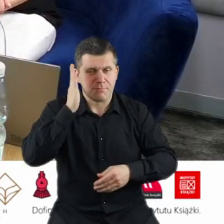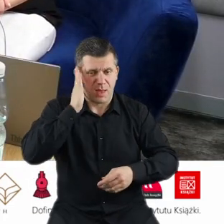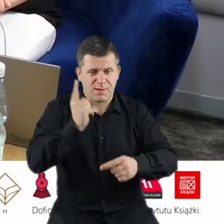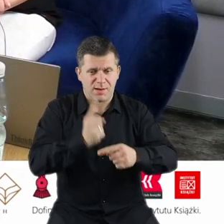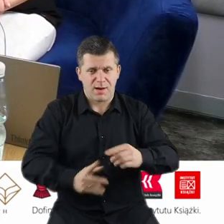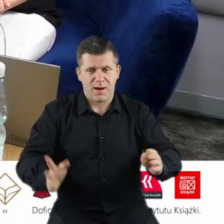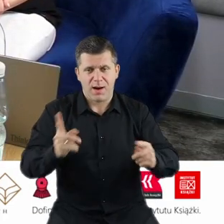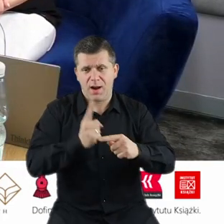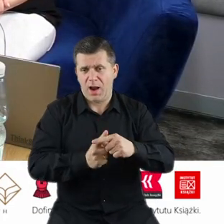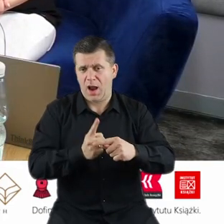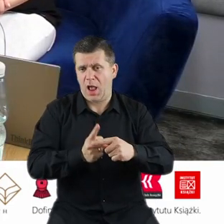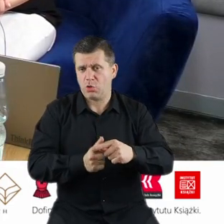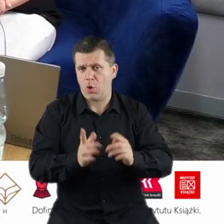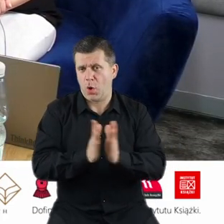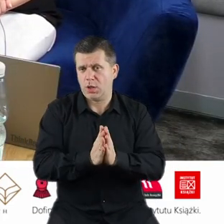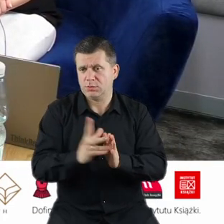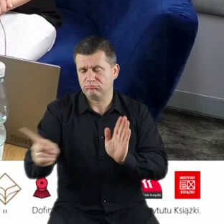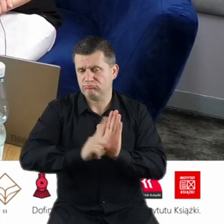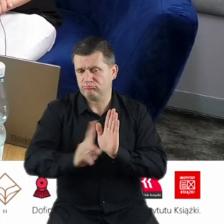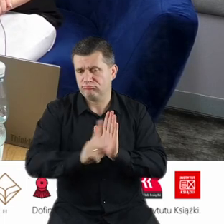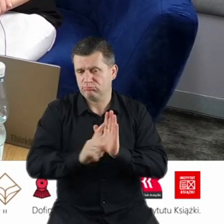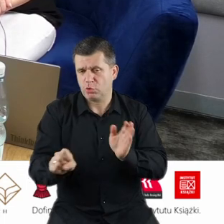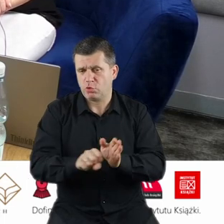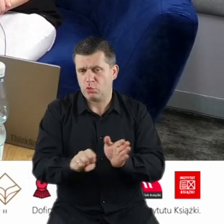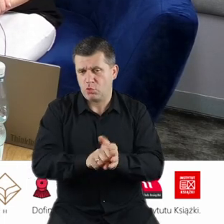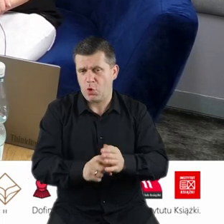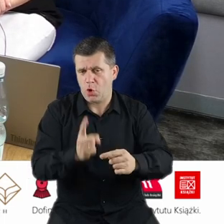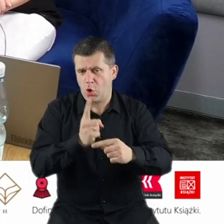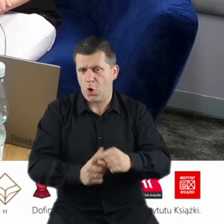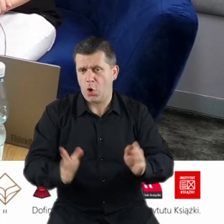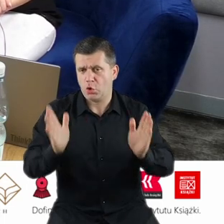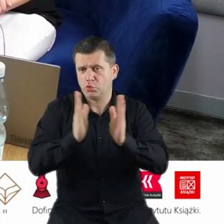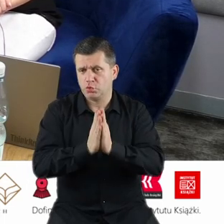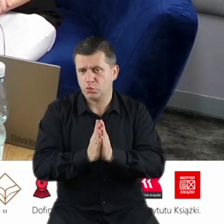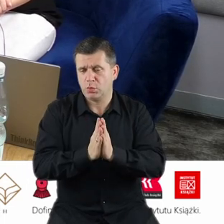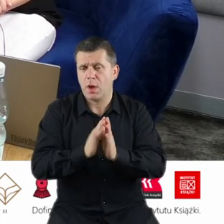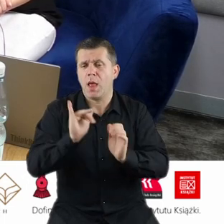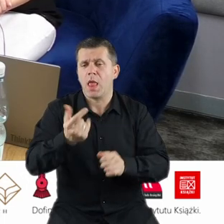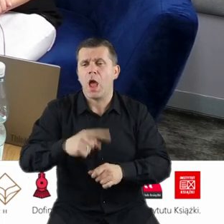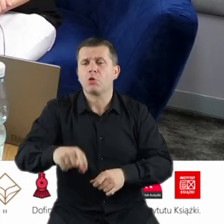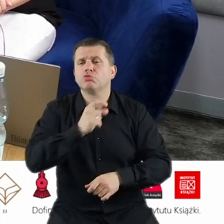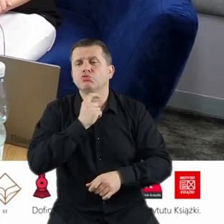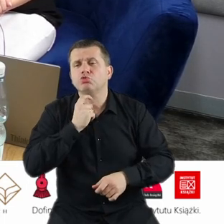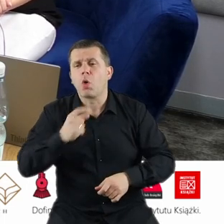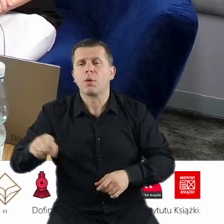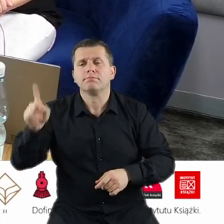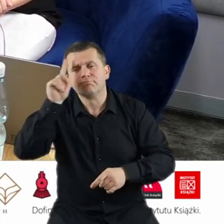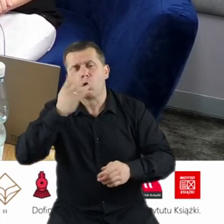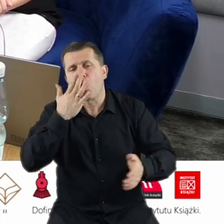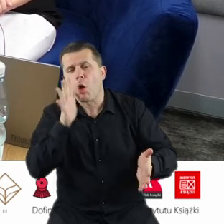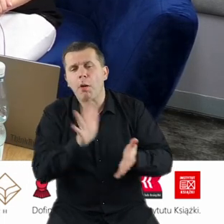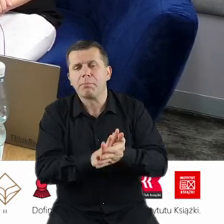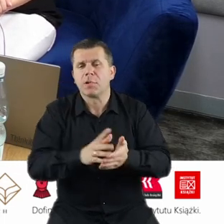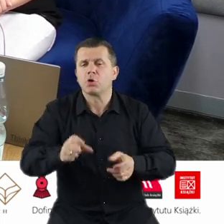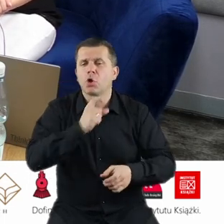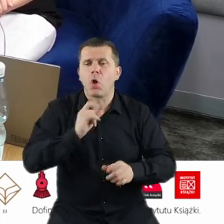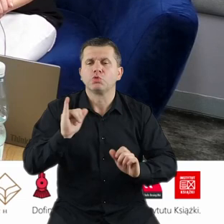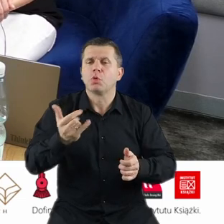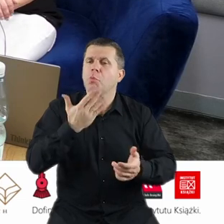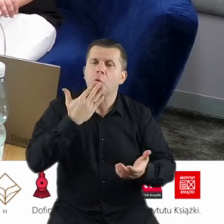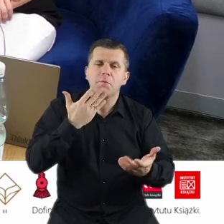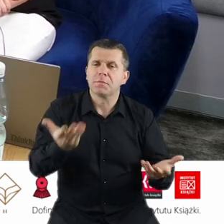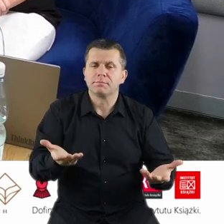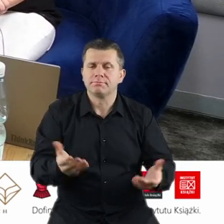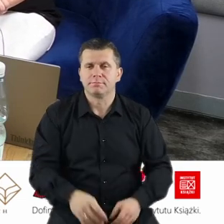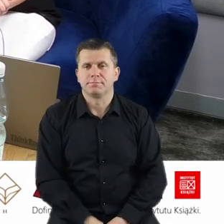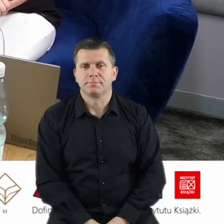terenie, gdzie mieszkają katolicy, osoby uczęszczające do kościoła. A jaka była postawa duchowieństwa w tej sprawie? Czy Kościół w jakiś